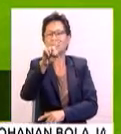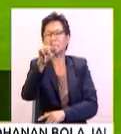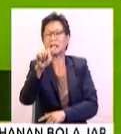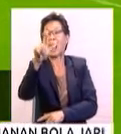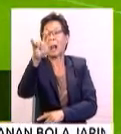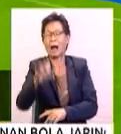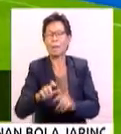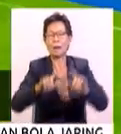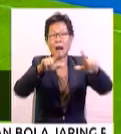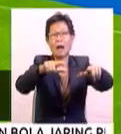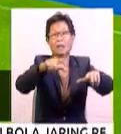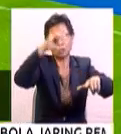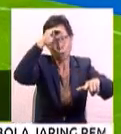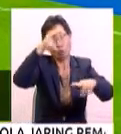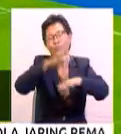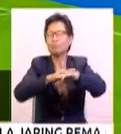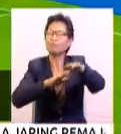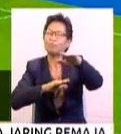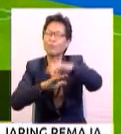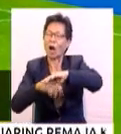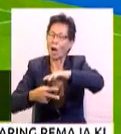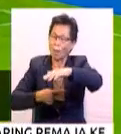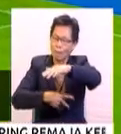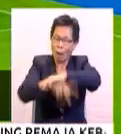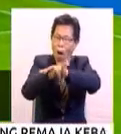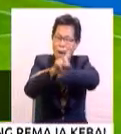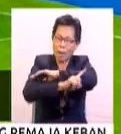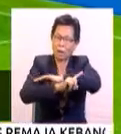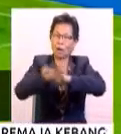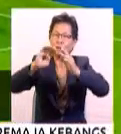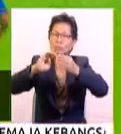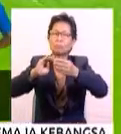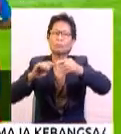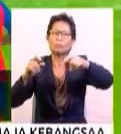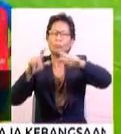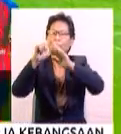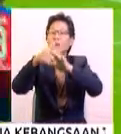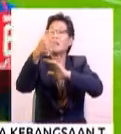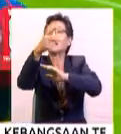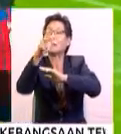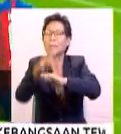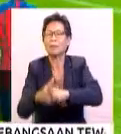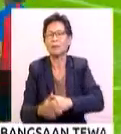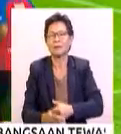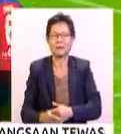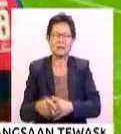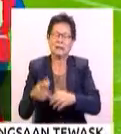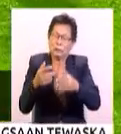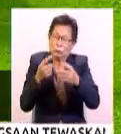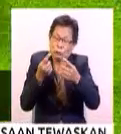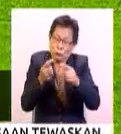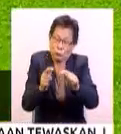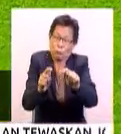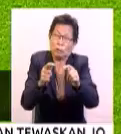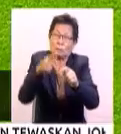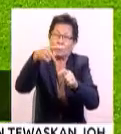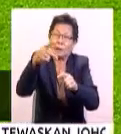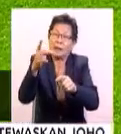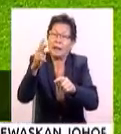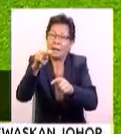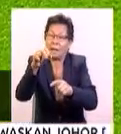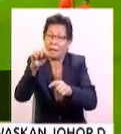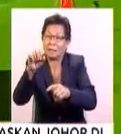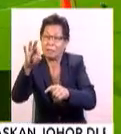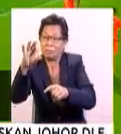JDT semakin selesa menerusi sepakan penalti minit ke-13. Pelawat cuba merapatkan jurang namun kedudukan gol 2-0 kekal